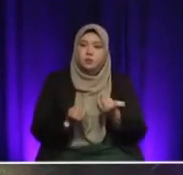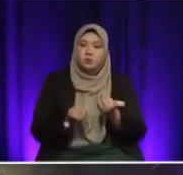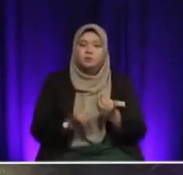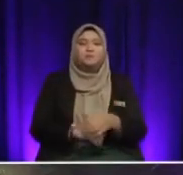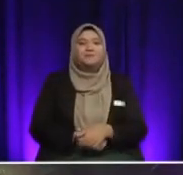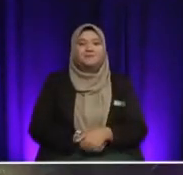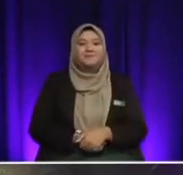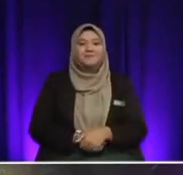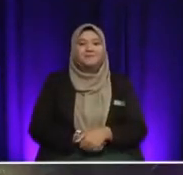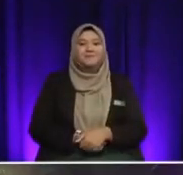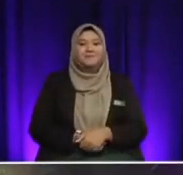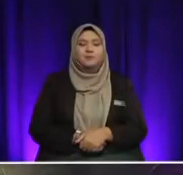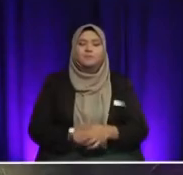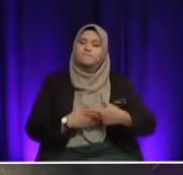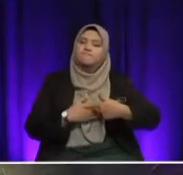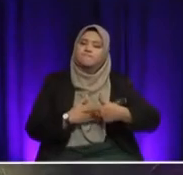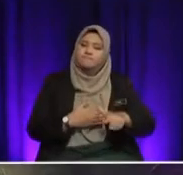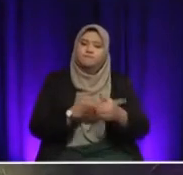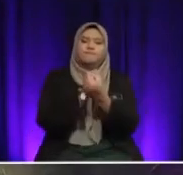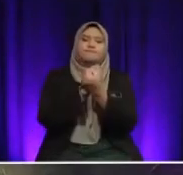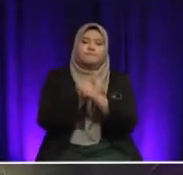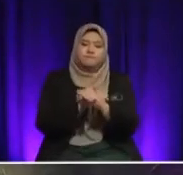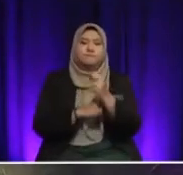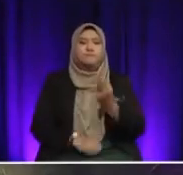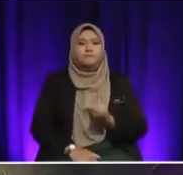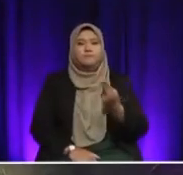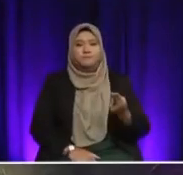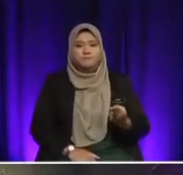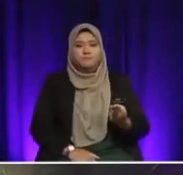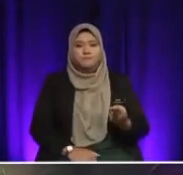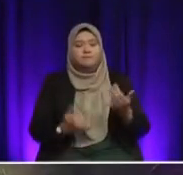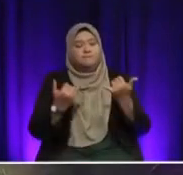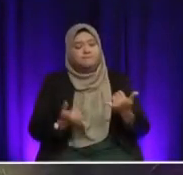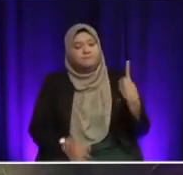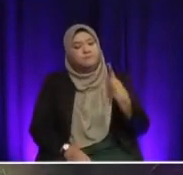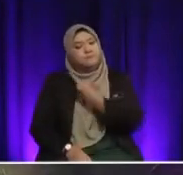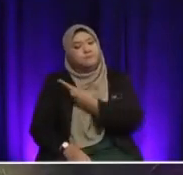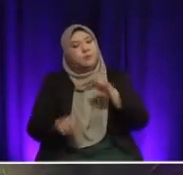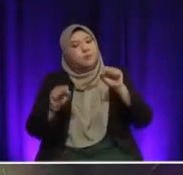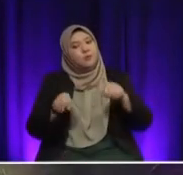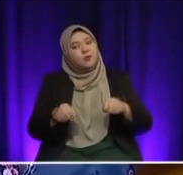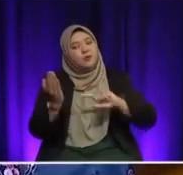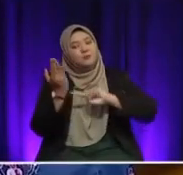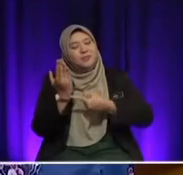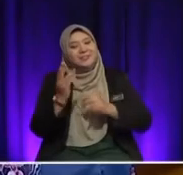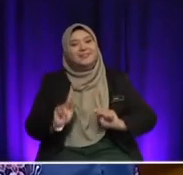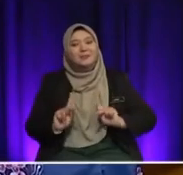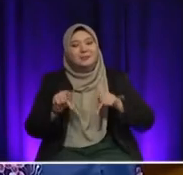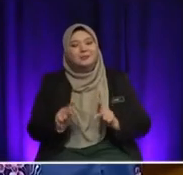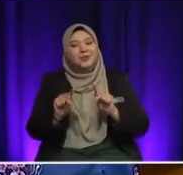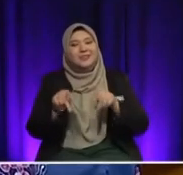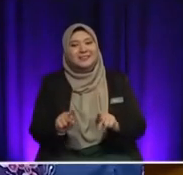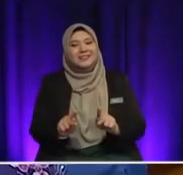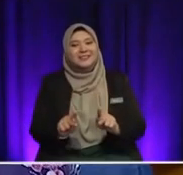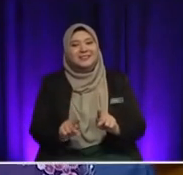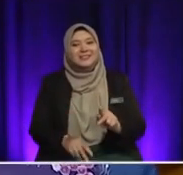bila kita dah menyediakan bahan, sekarang dah tiba masanya untuk kita melakukan pemprosesan produk. Baik. Bersama-sama saya ada